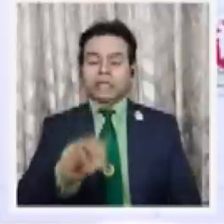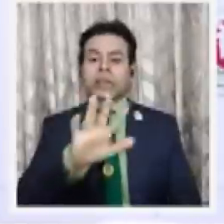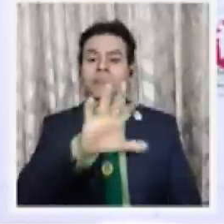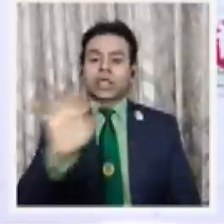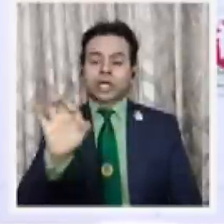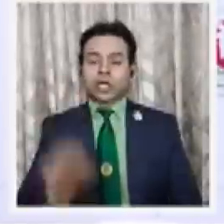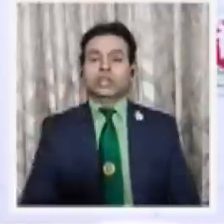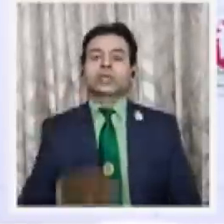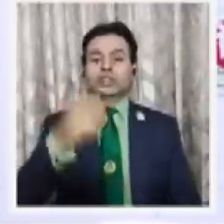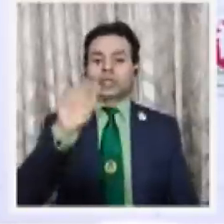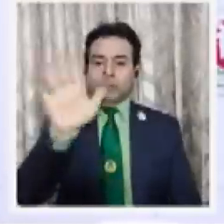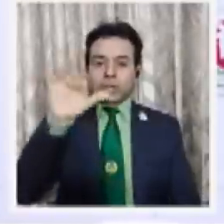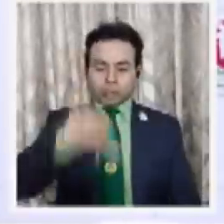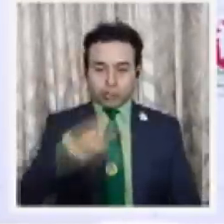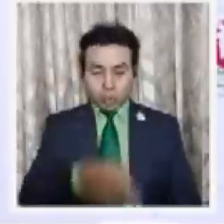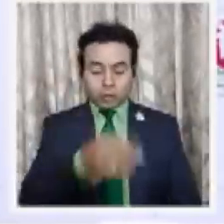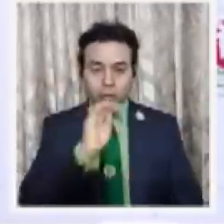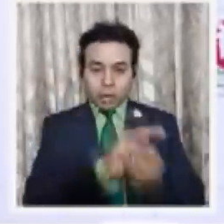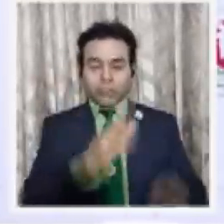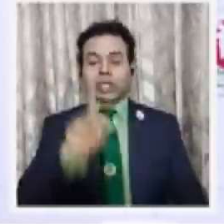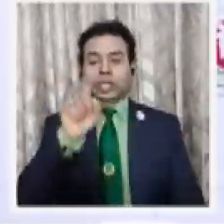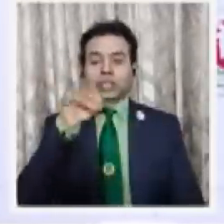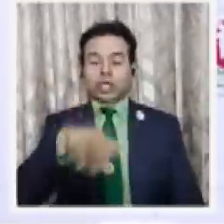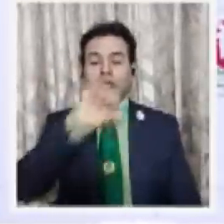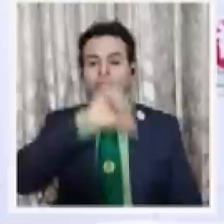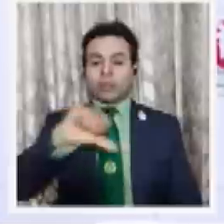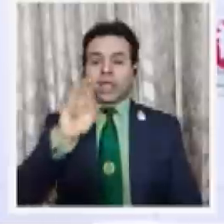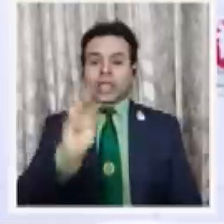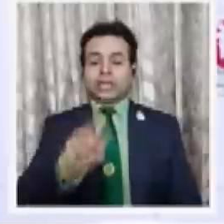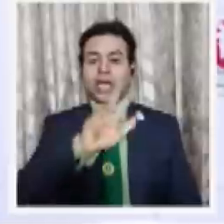বিতরণ বিভিন্ন ক্যাটাগরির গ্লাভস 24 ঘন্টায় বিতরণ হয়েছে